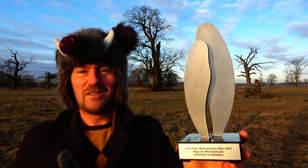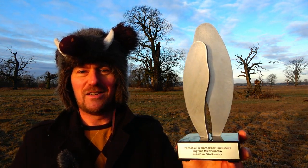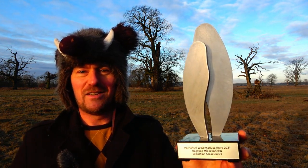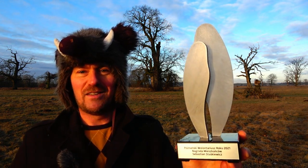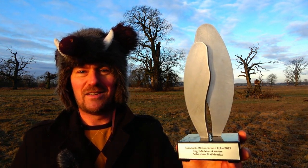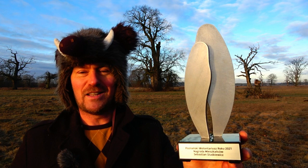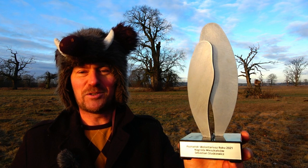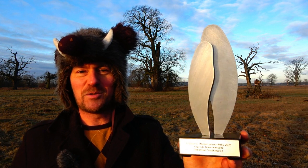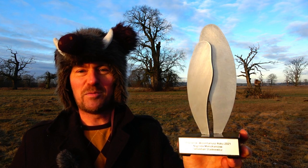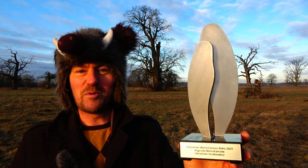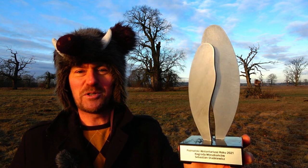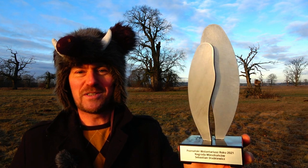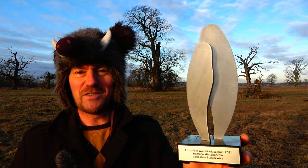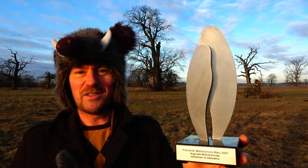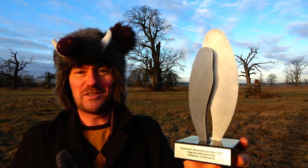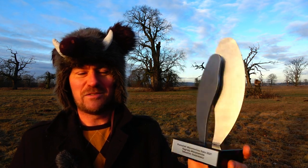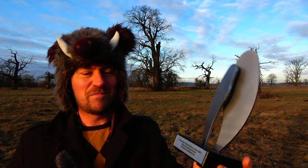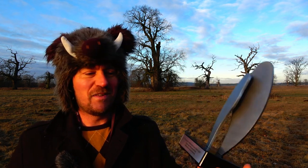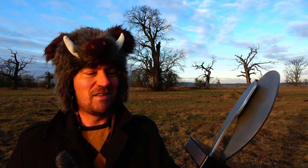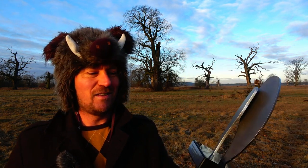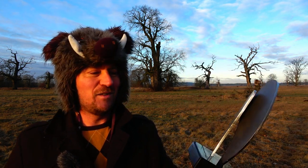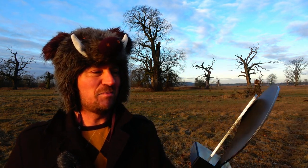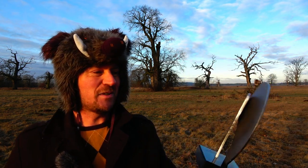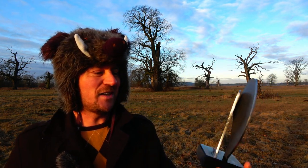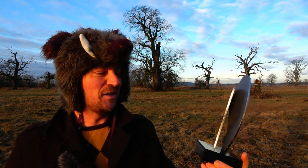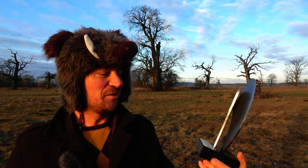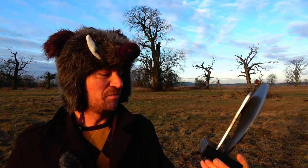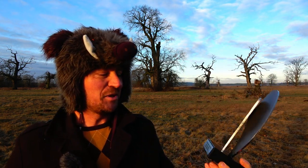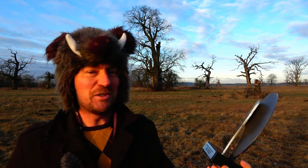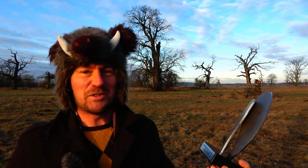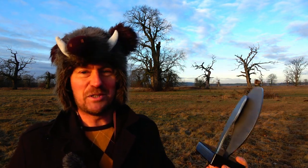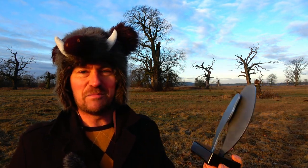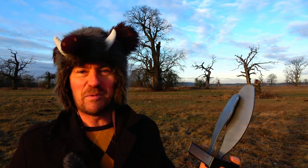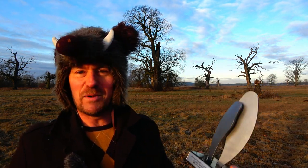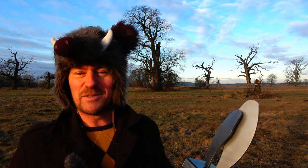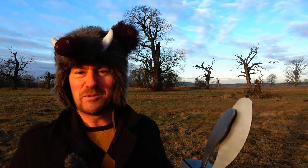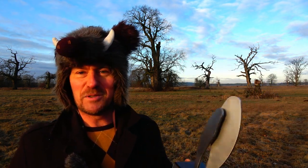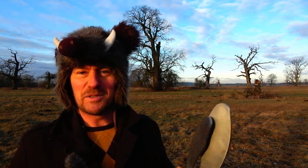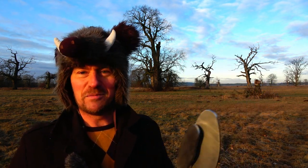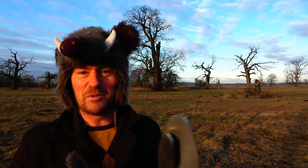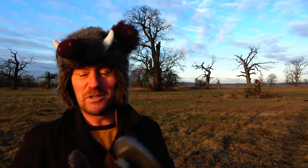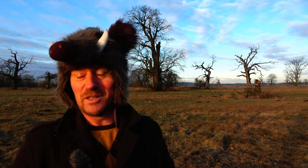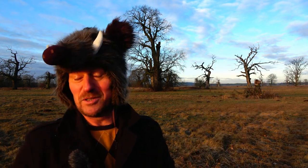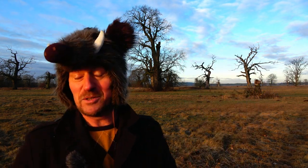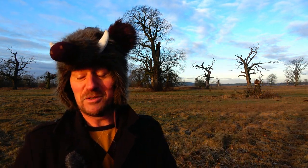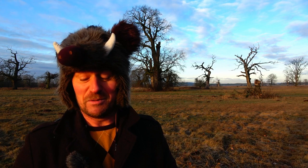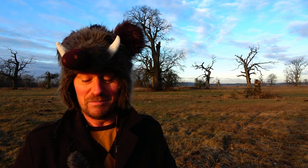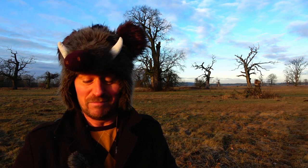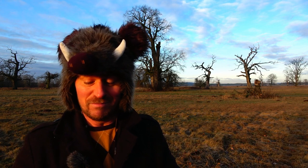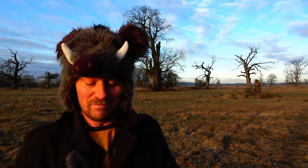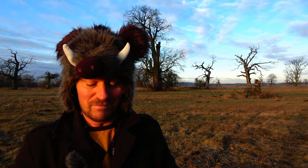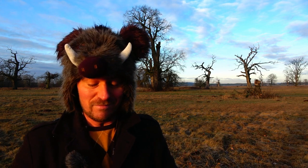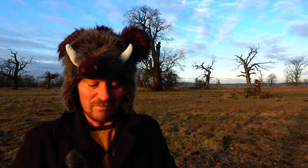środki na to, żeby mogło się zadziać i wpłacają miesięcznie po parę złotych, po